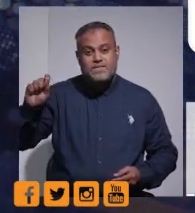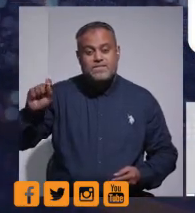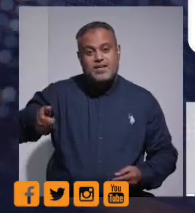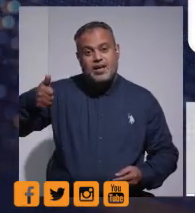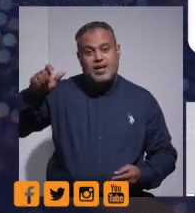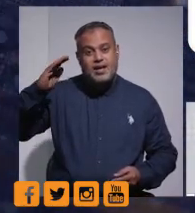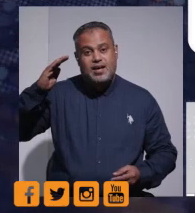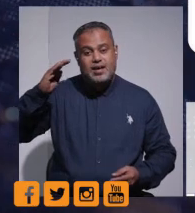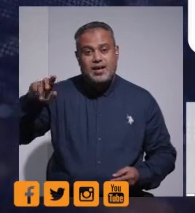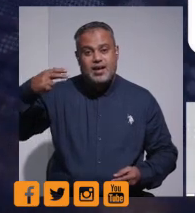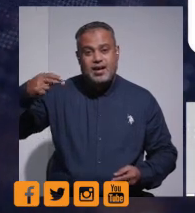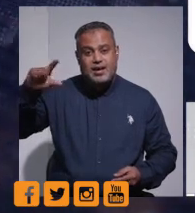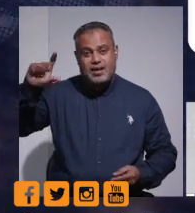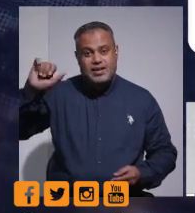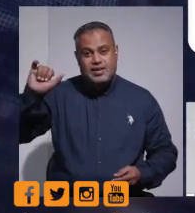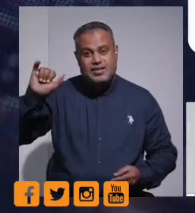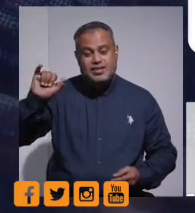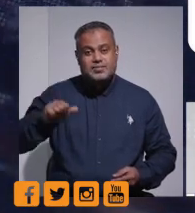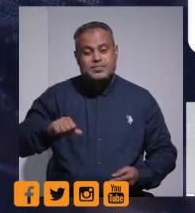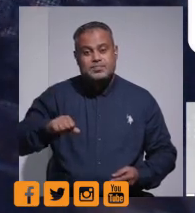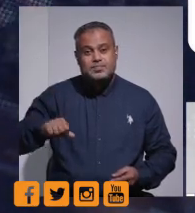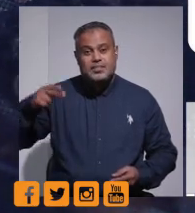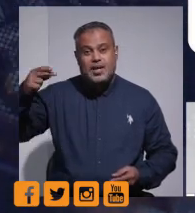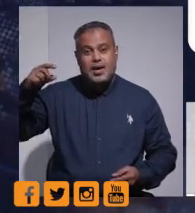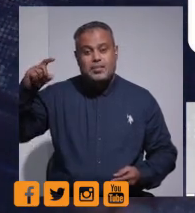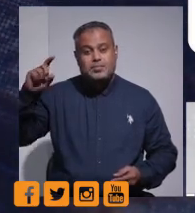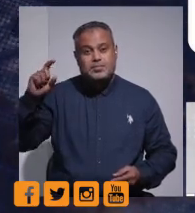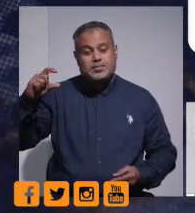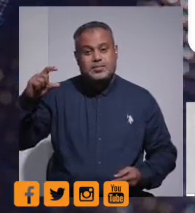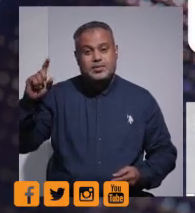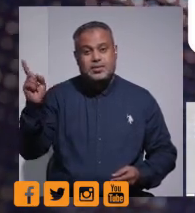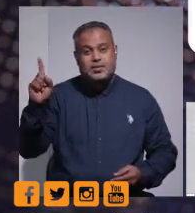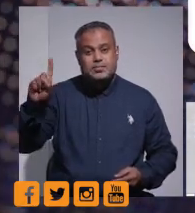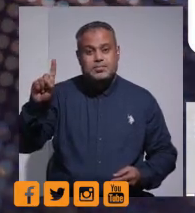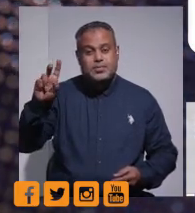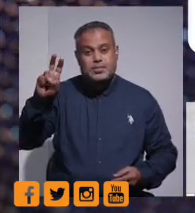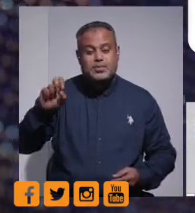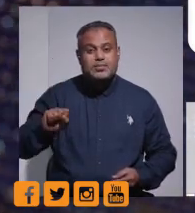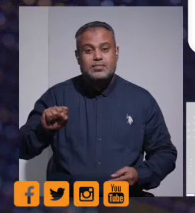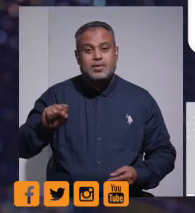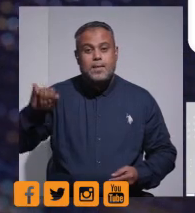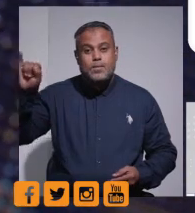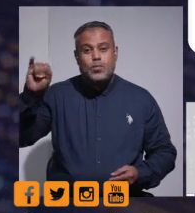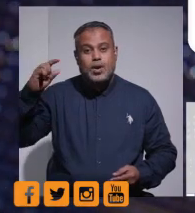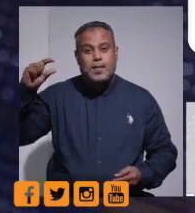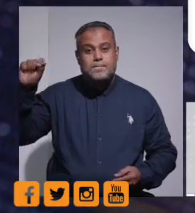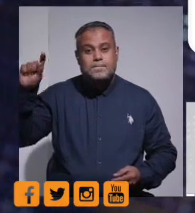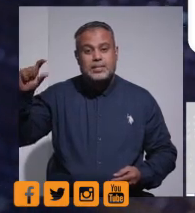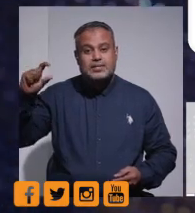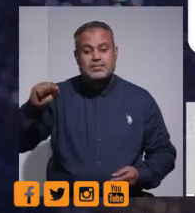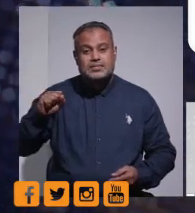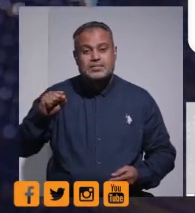علي حسين محمد عسكر عبد ربه حسين احمد صالح العسيلي محمد علي ابكر كديش